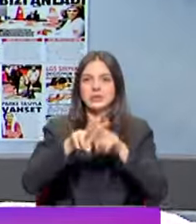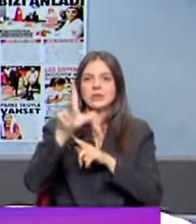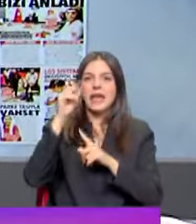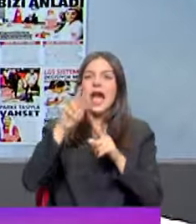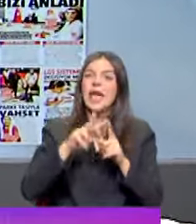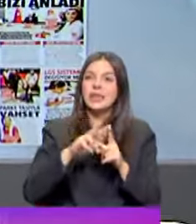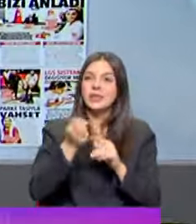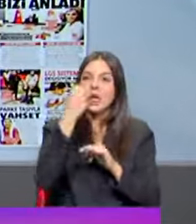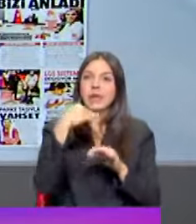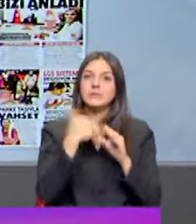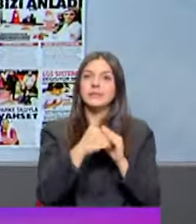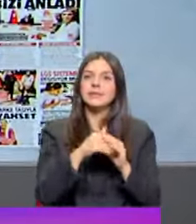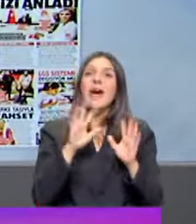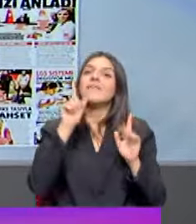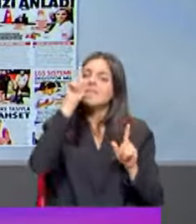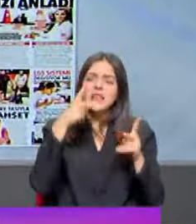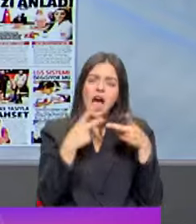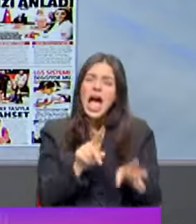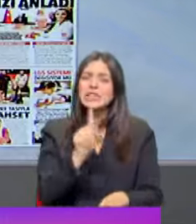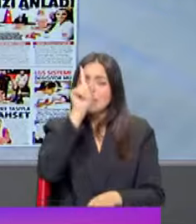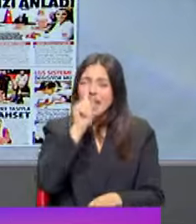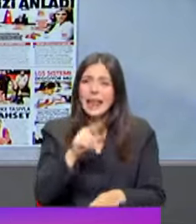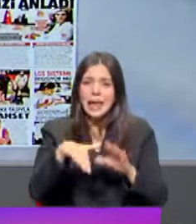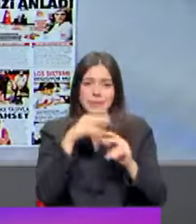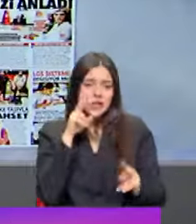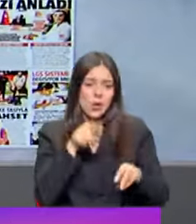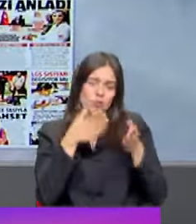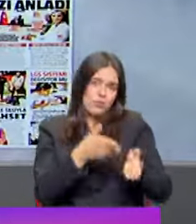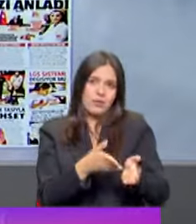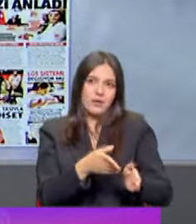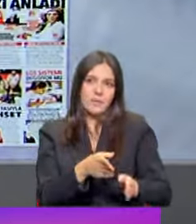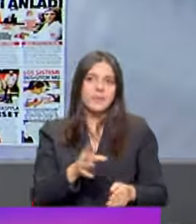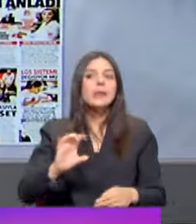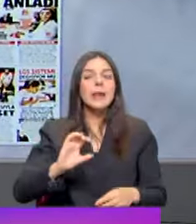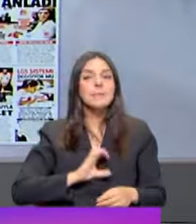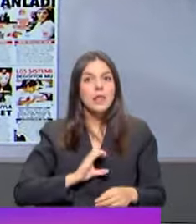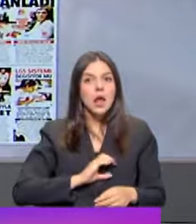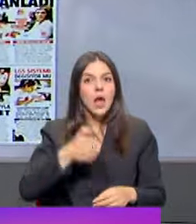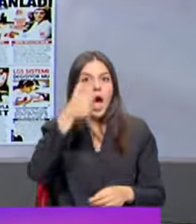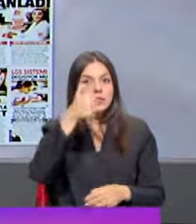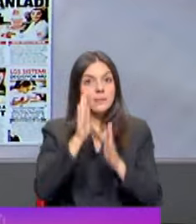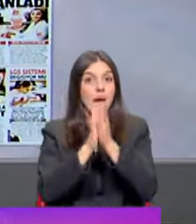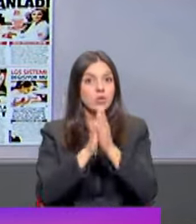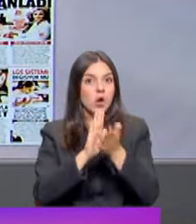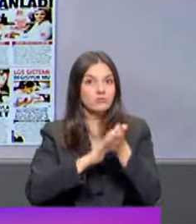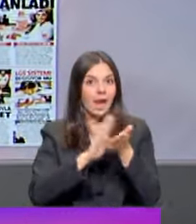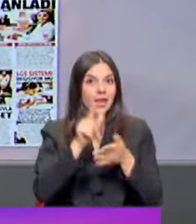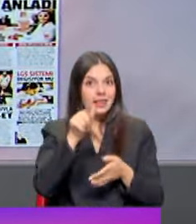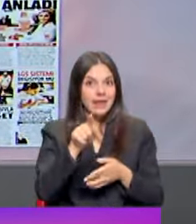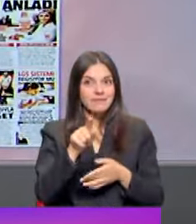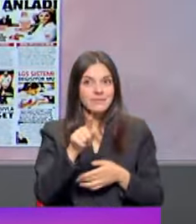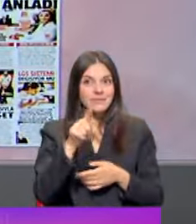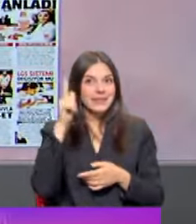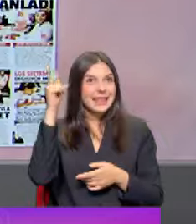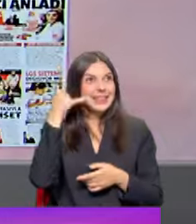Akgün göndermiş mesajı. Vallahi açtığımda karşıma çıkan ilk mesaj. Madalya 6 bu arada. Hemen düzelteyim. Zafer Söken